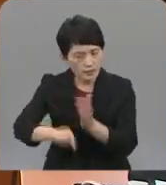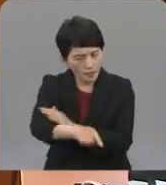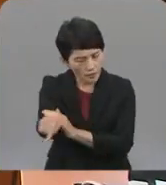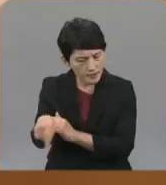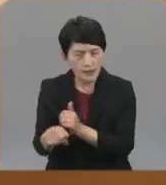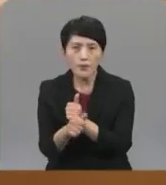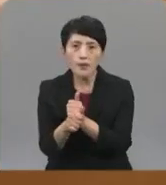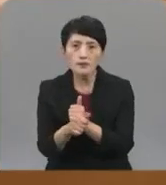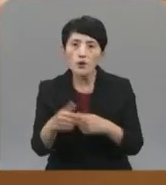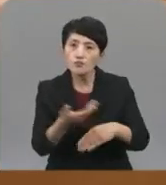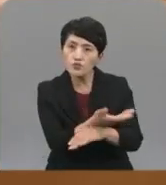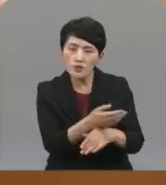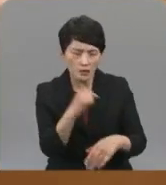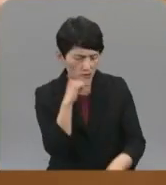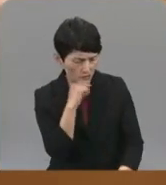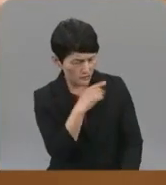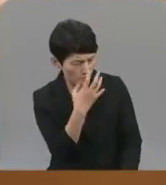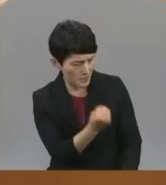国进口额为